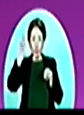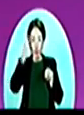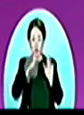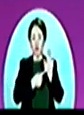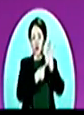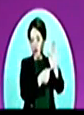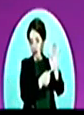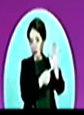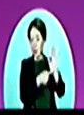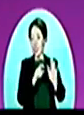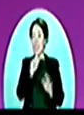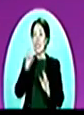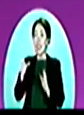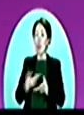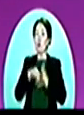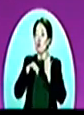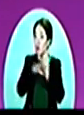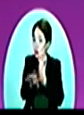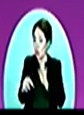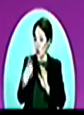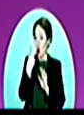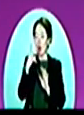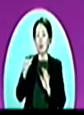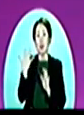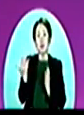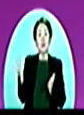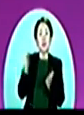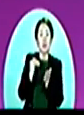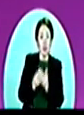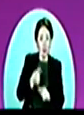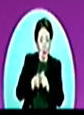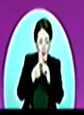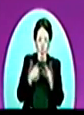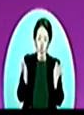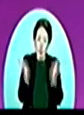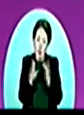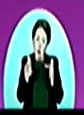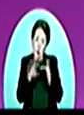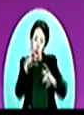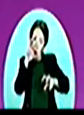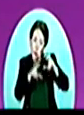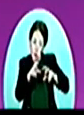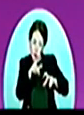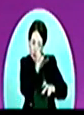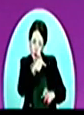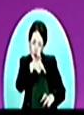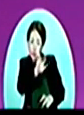зээлийн хүртээмж 2.5 дахин өсөв. Жижиг дүнд үйлдвэрлэл эрхлэгчид